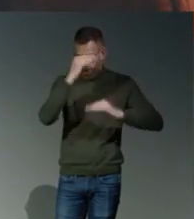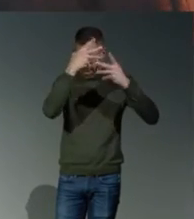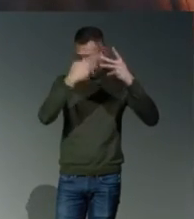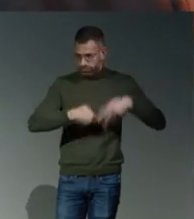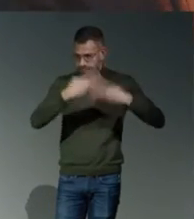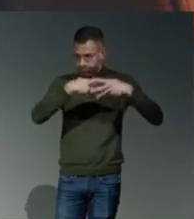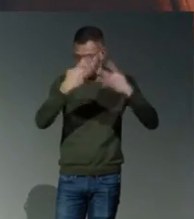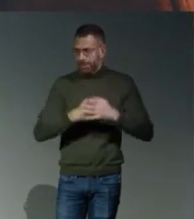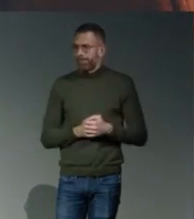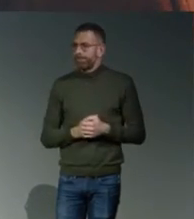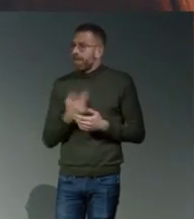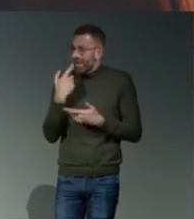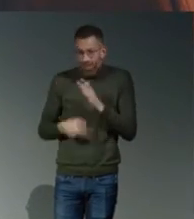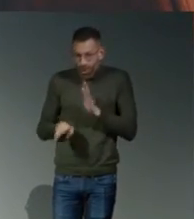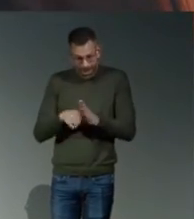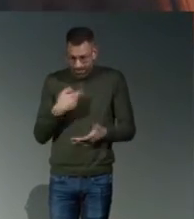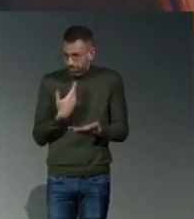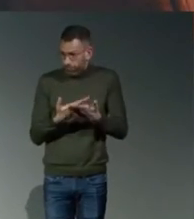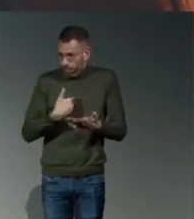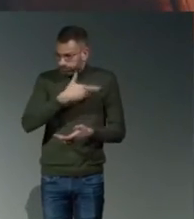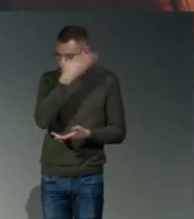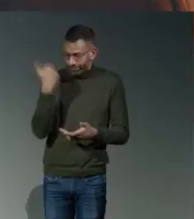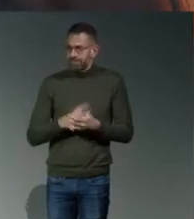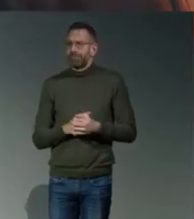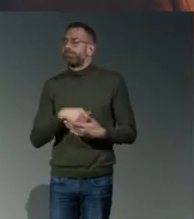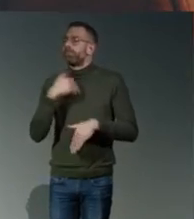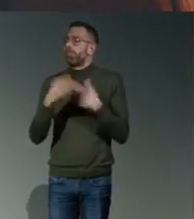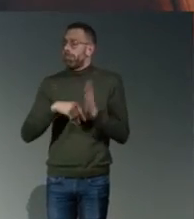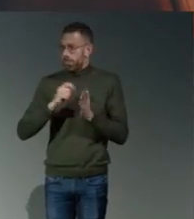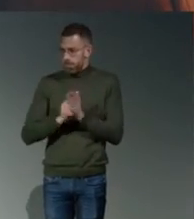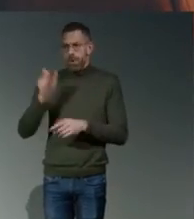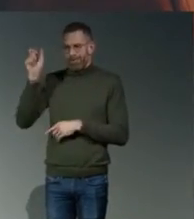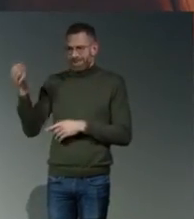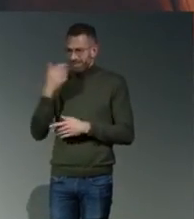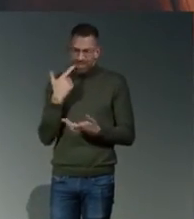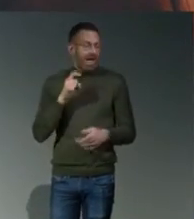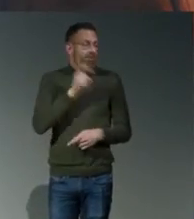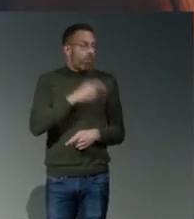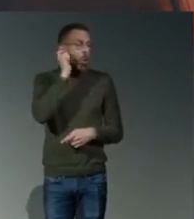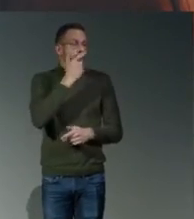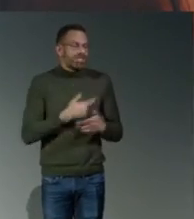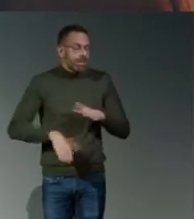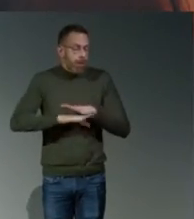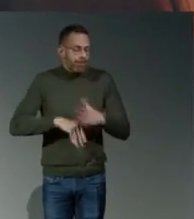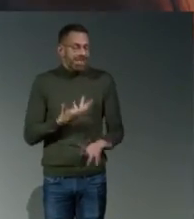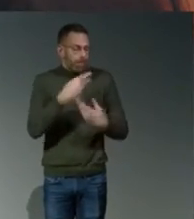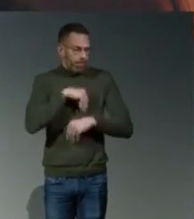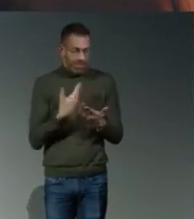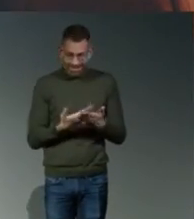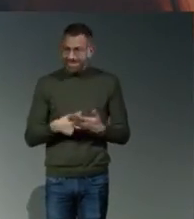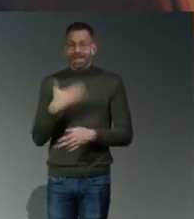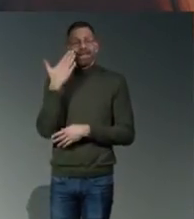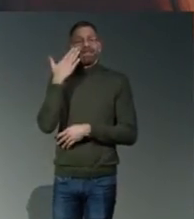de commencer, je ne savais même pas ça. Et puis un jour, quelqu'un m'a dit, mais il faut que tu comprennes la logique de base, en fait. Et la logique de base, c'est si,